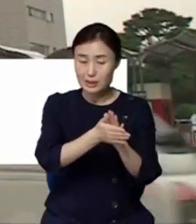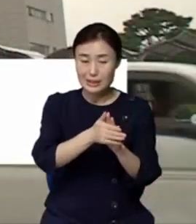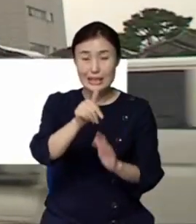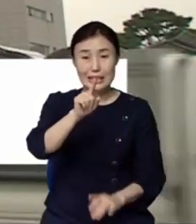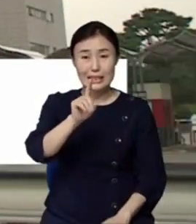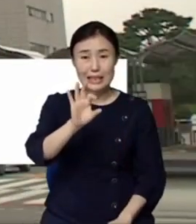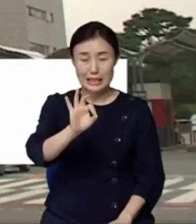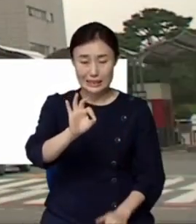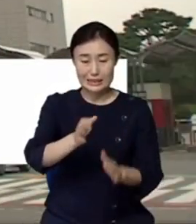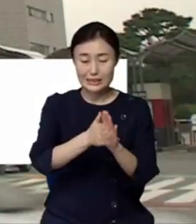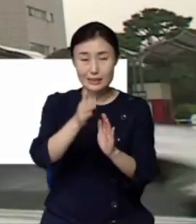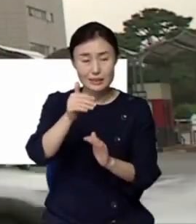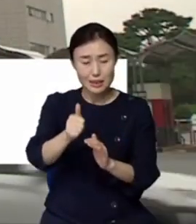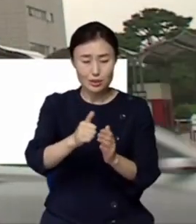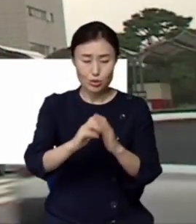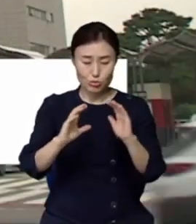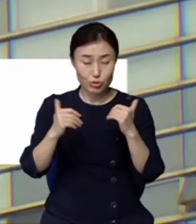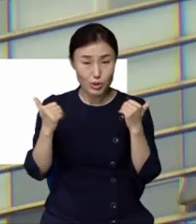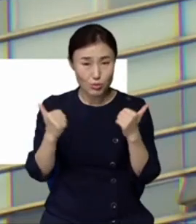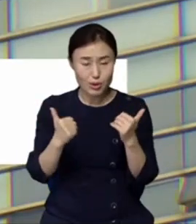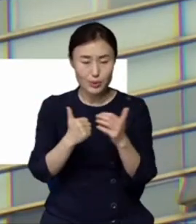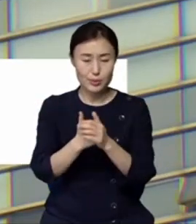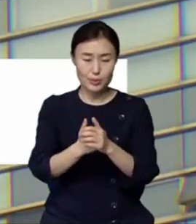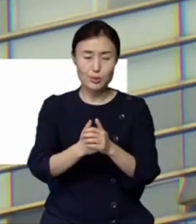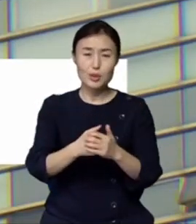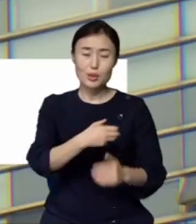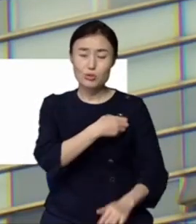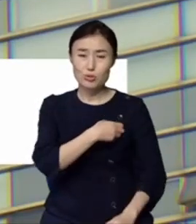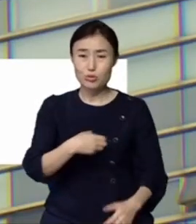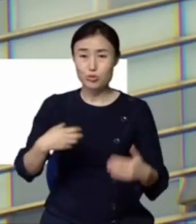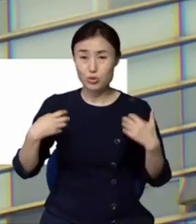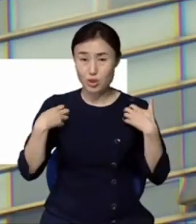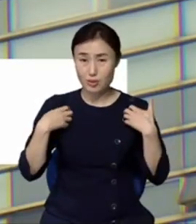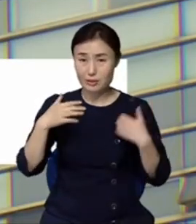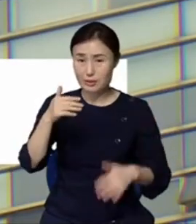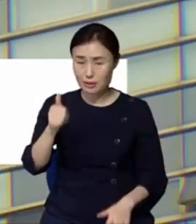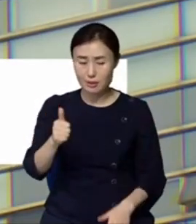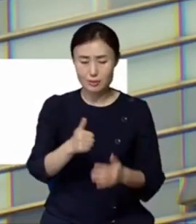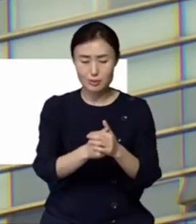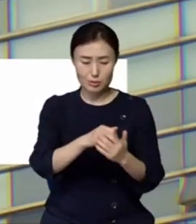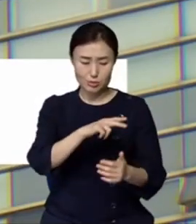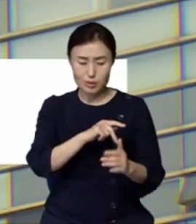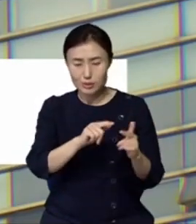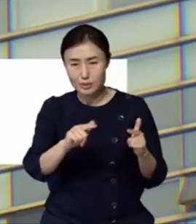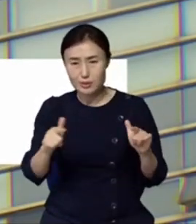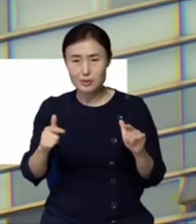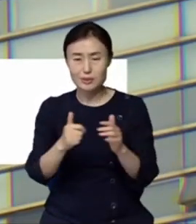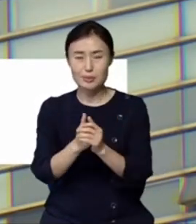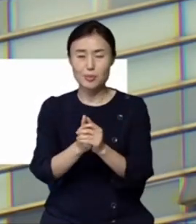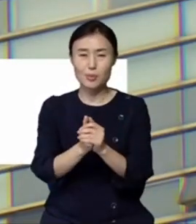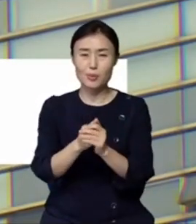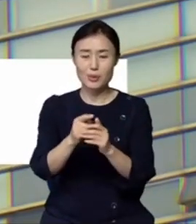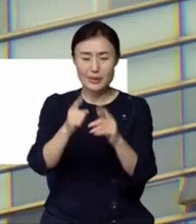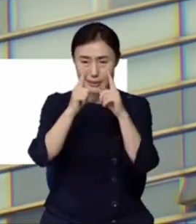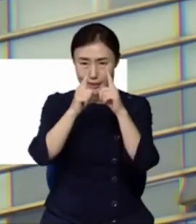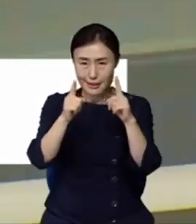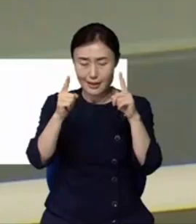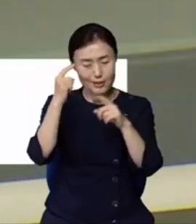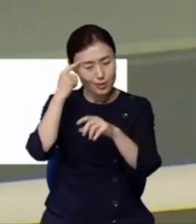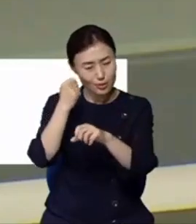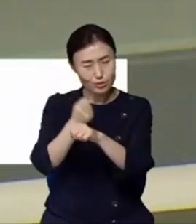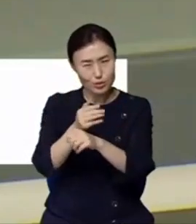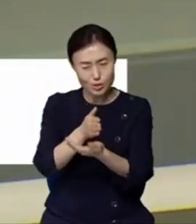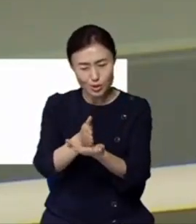강기정 시장과 지역국회의원, 5개 구청장, 교육감, 시의회 의장과 각 상임위원장을 비롯해 대학과